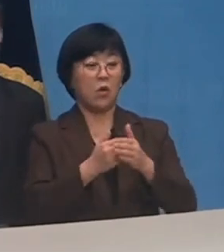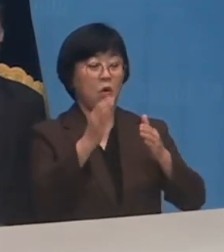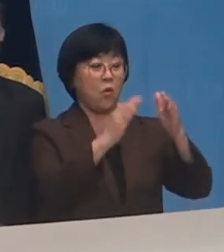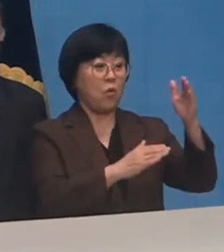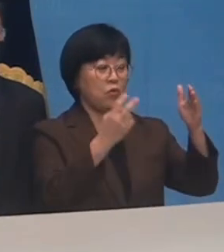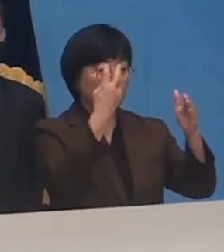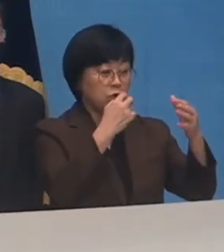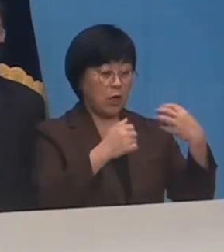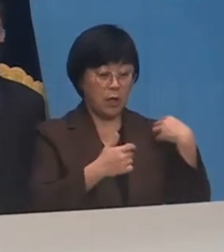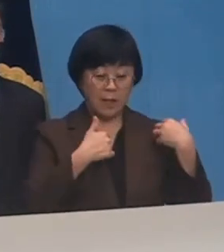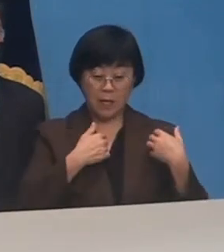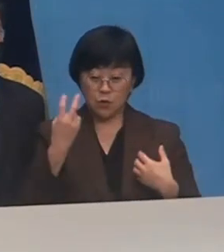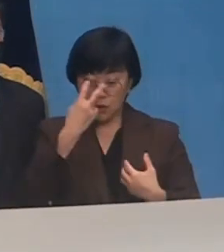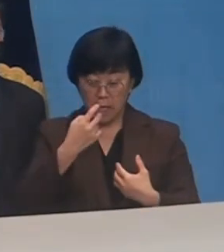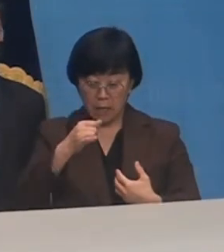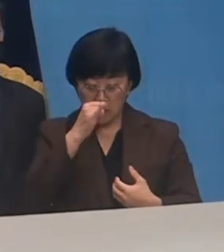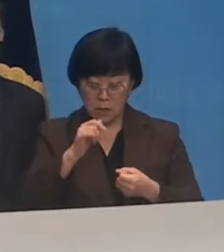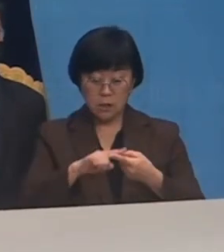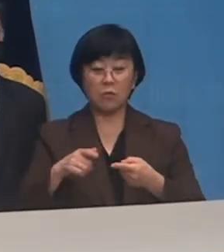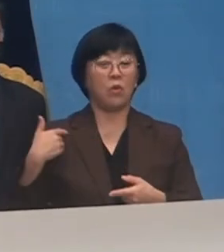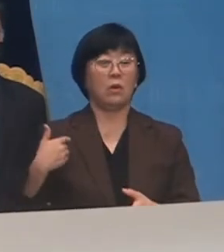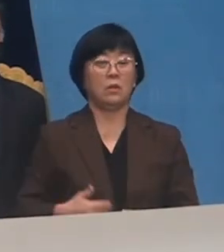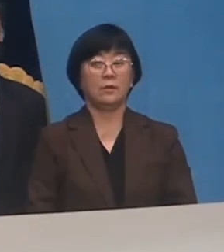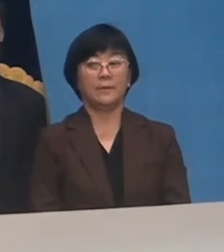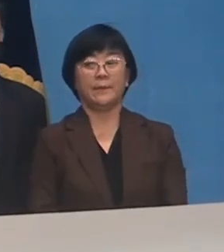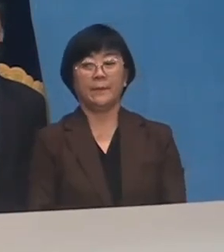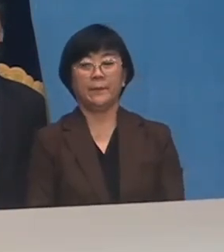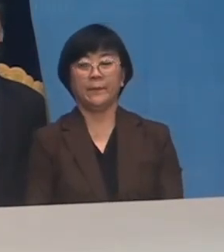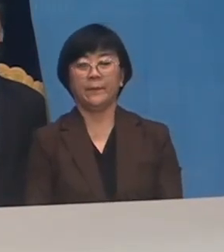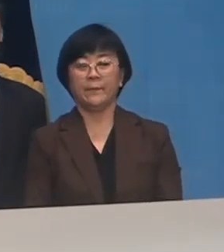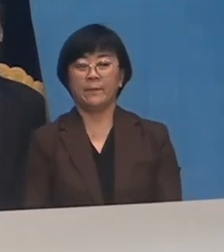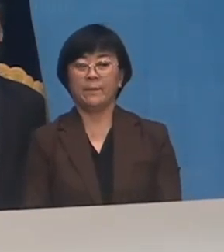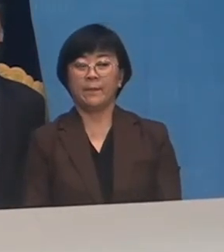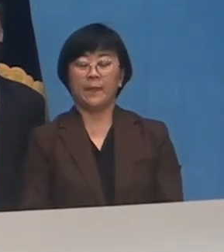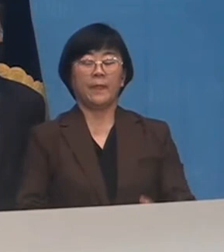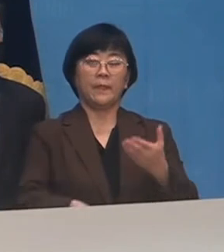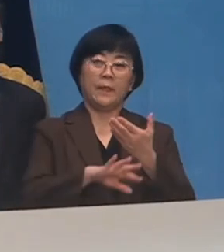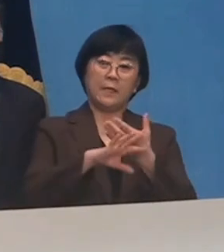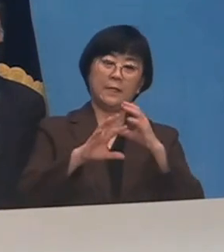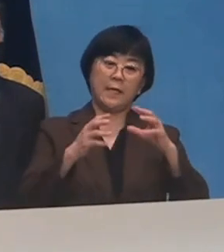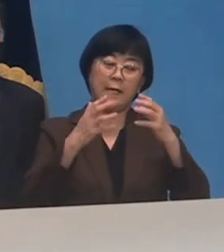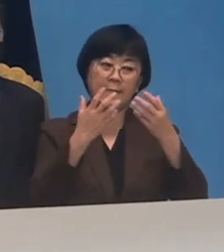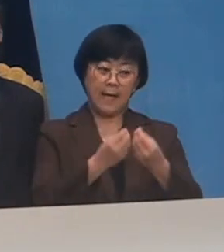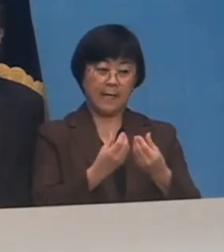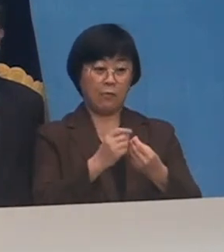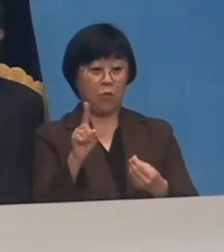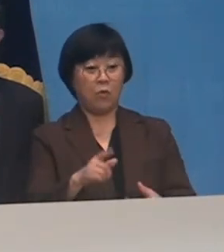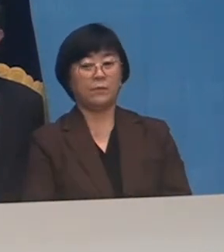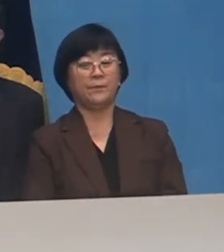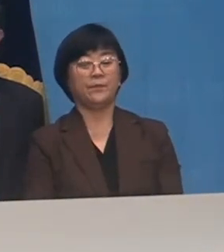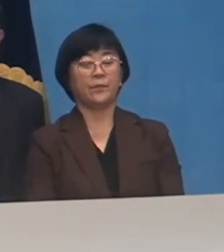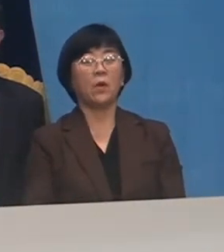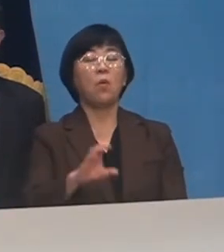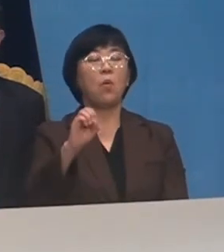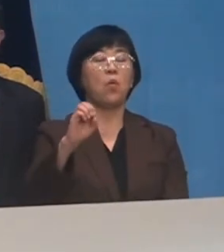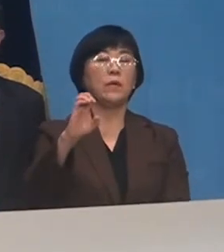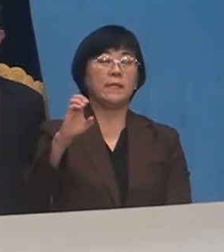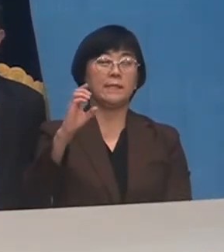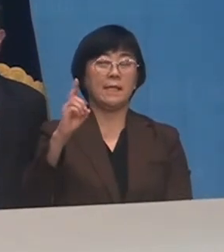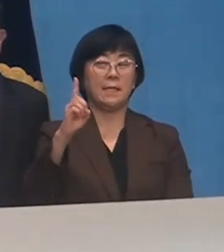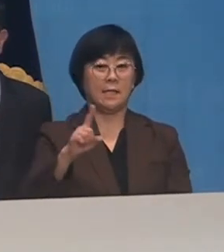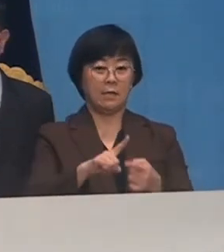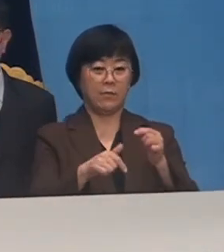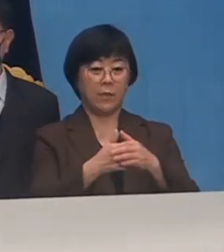본인 자료를 들여다보는지 알 길도 없다. 다른 나라의 사례를 살펴보았다. OECD 관련